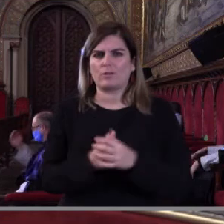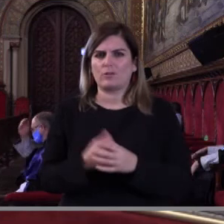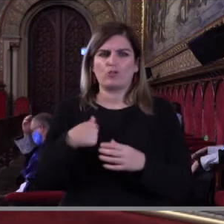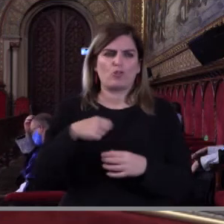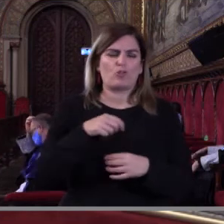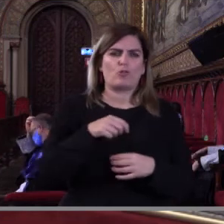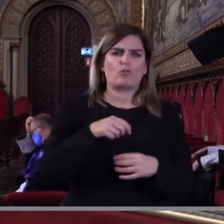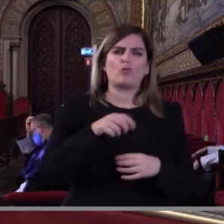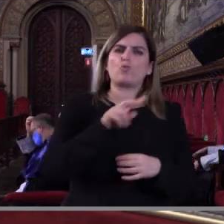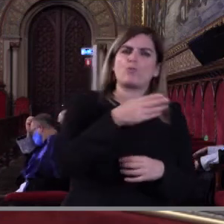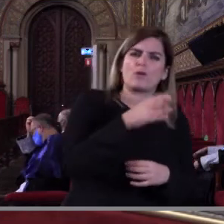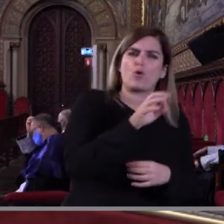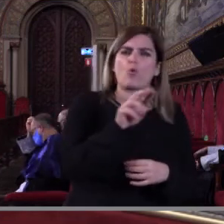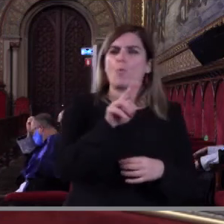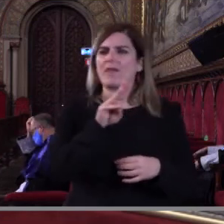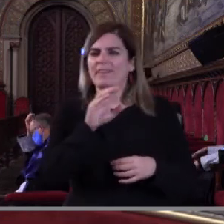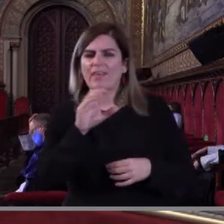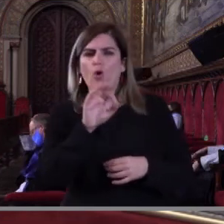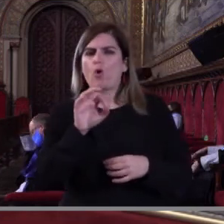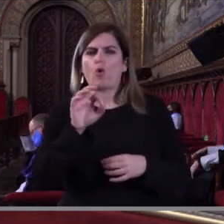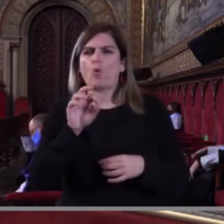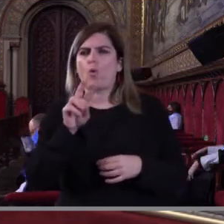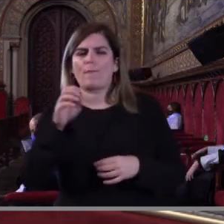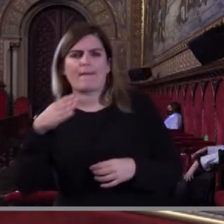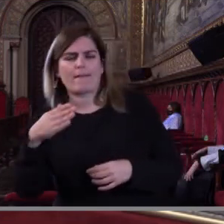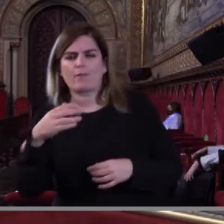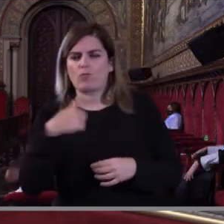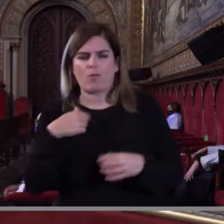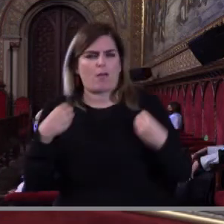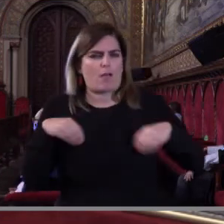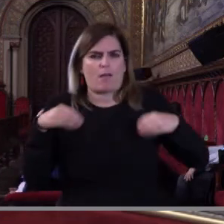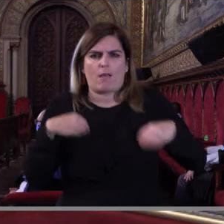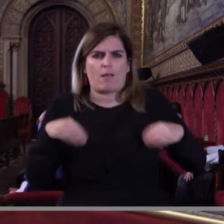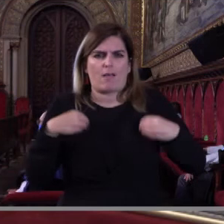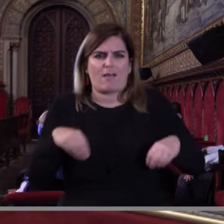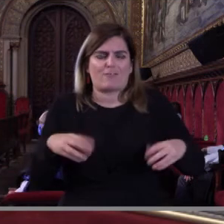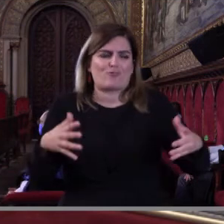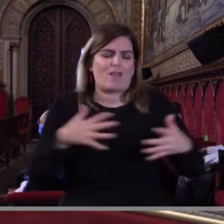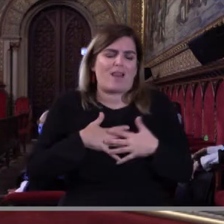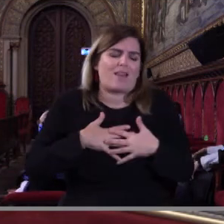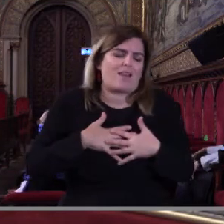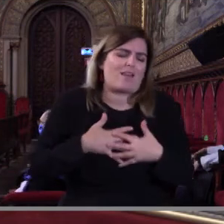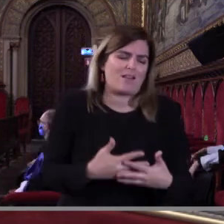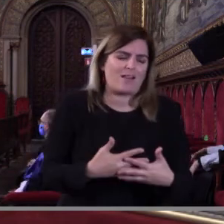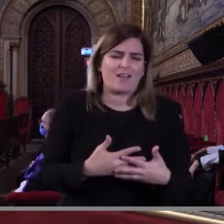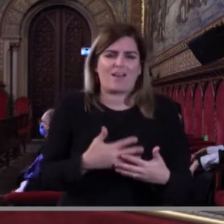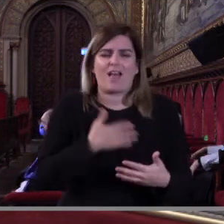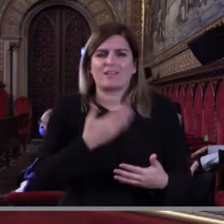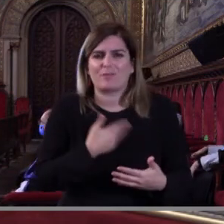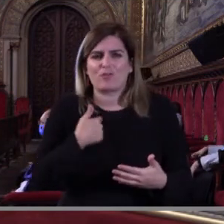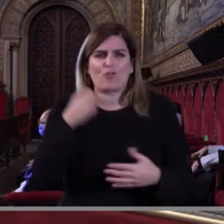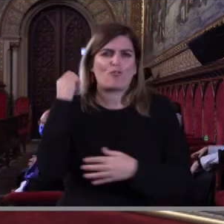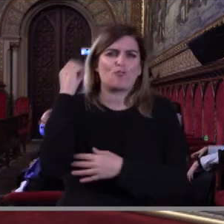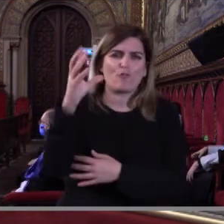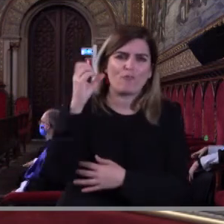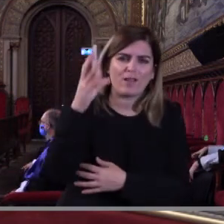l'Autònoma, a l'UPC, a la Universitat de Lleida, i en aquest sentit, doncs, em sap greu haver-me perdut la conferència i la